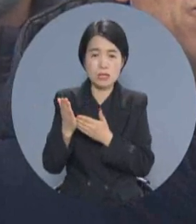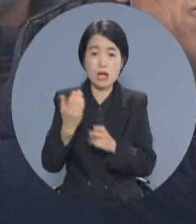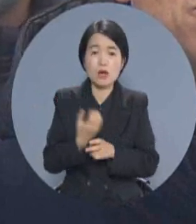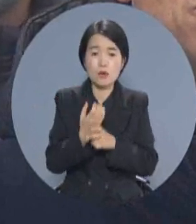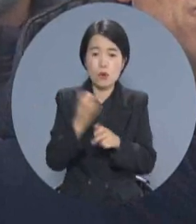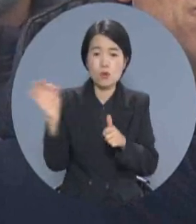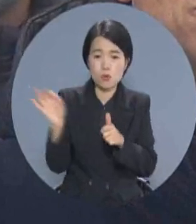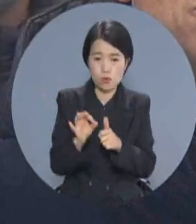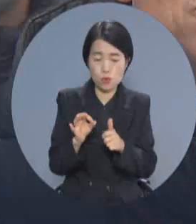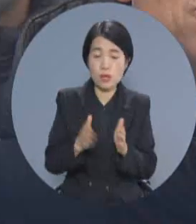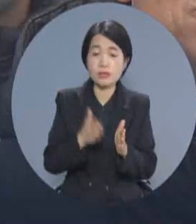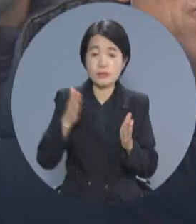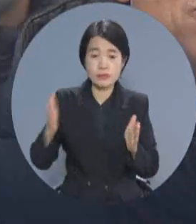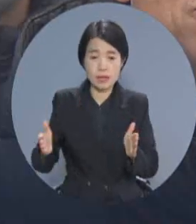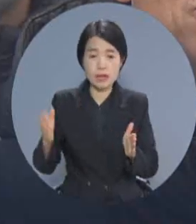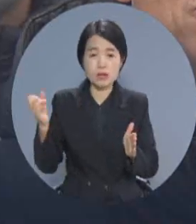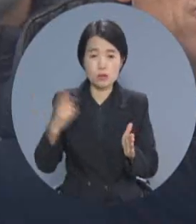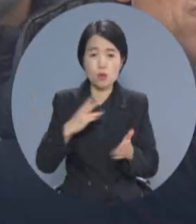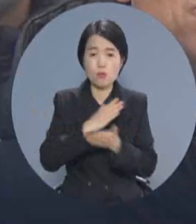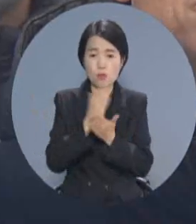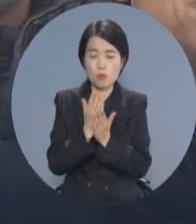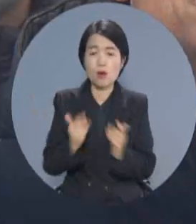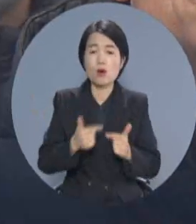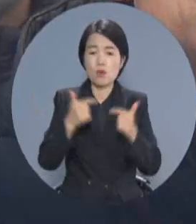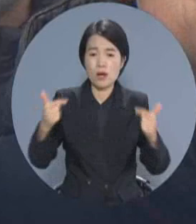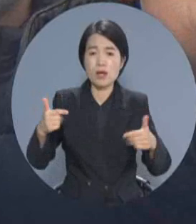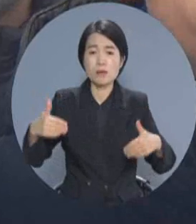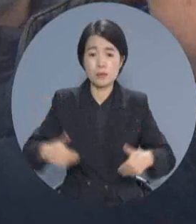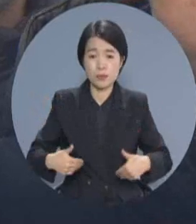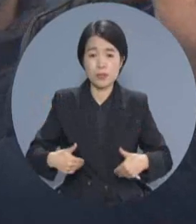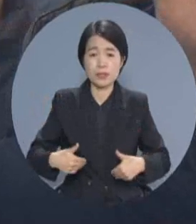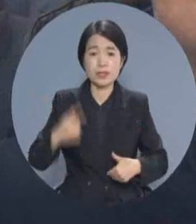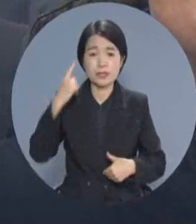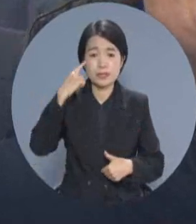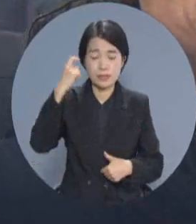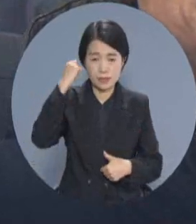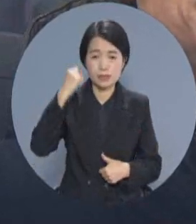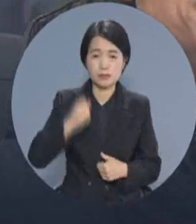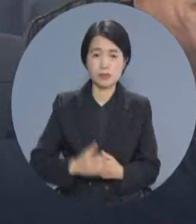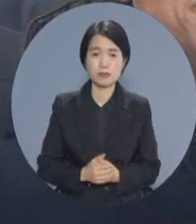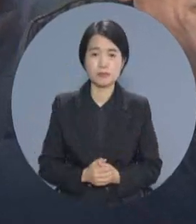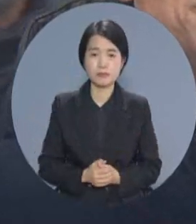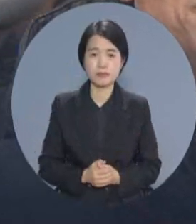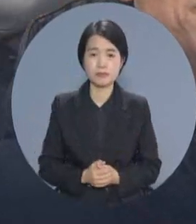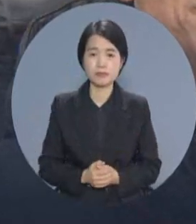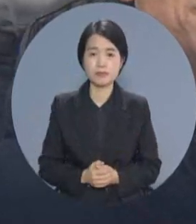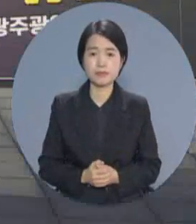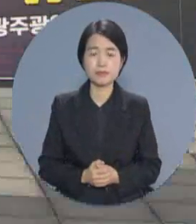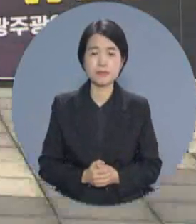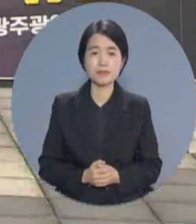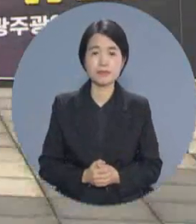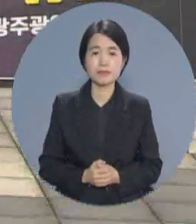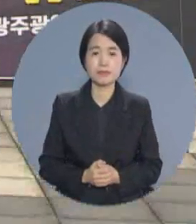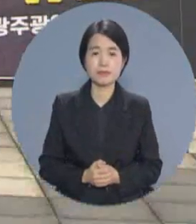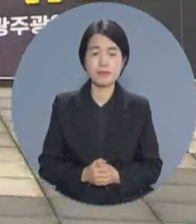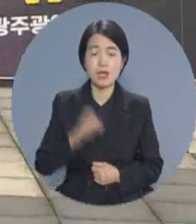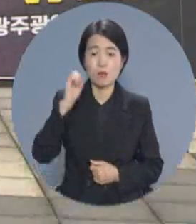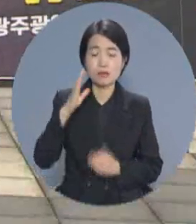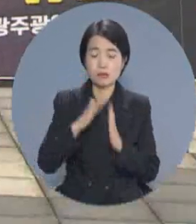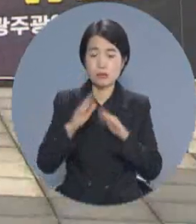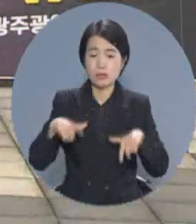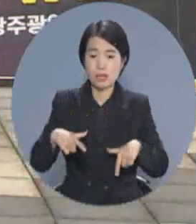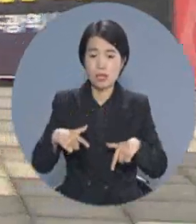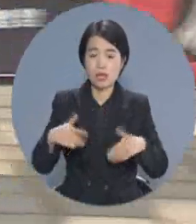요구하는 안전임제 연장안과 그리고 품목 확대를 해야 된다고 생각합니다. 광주와